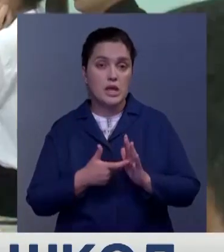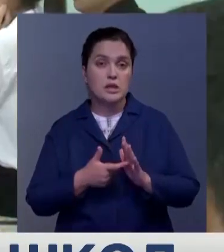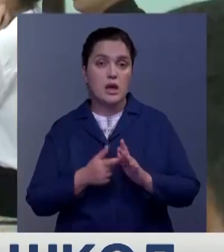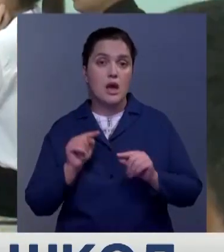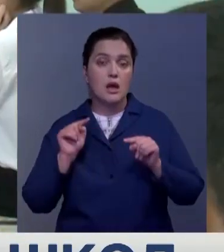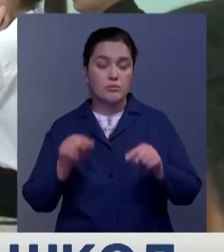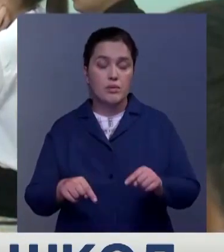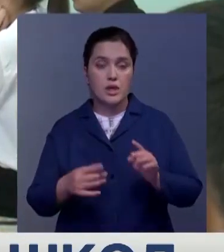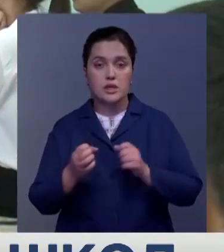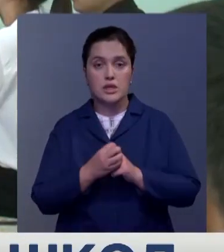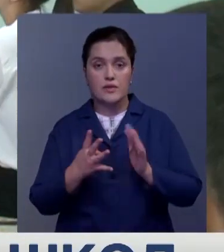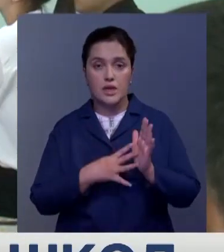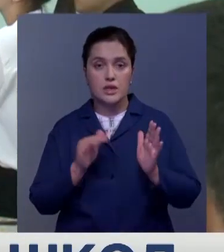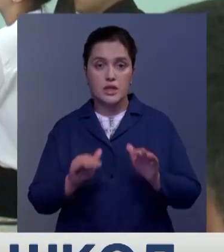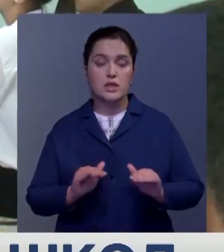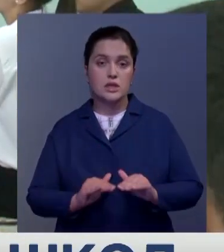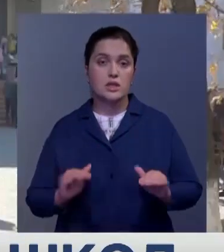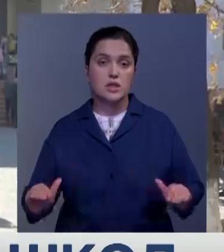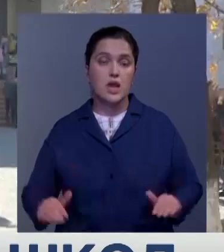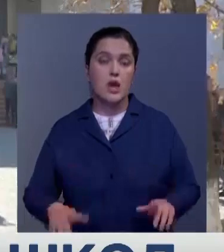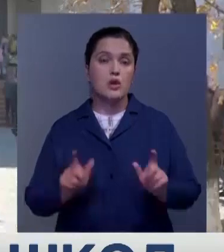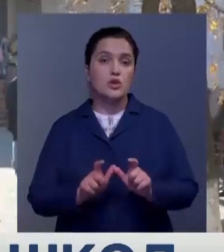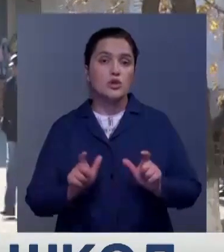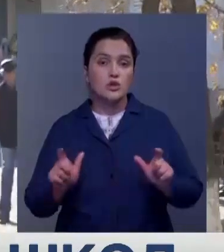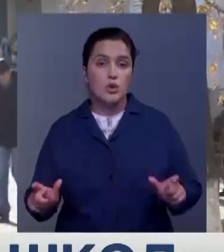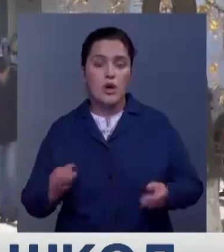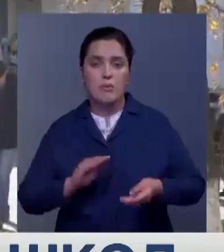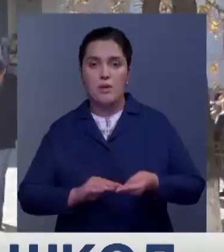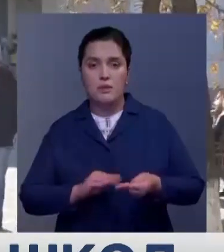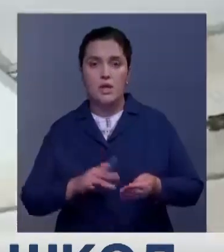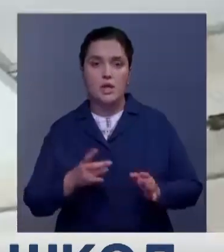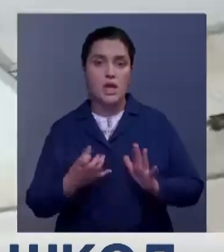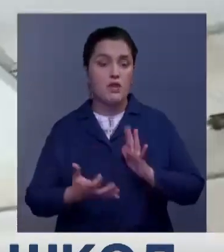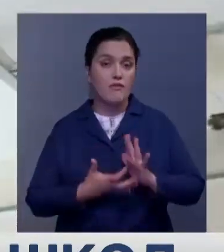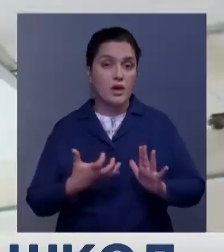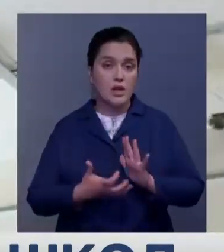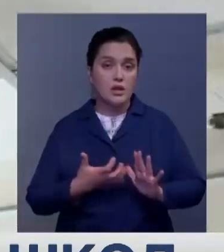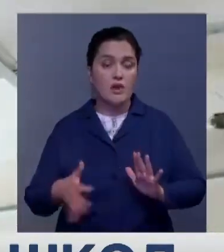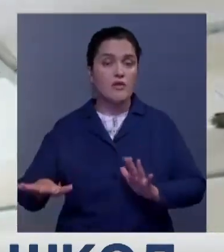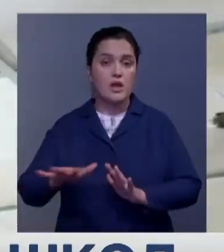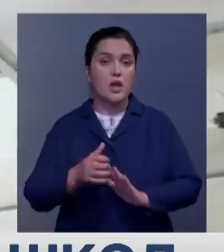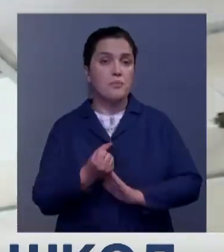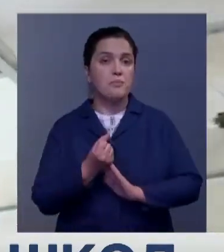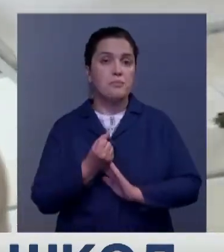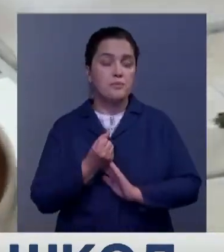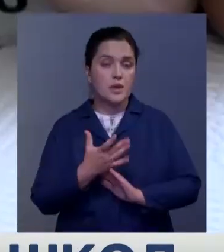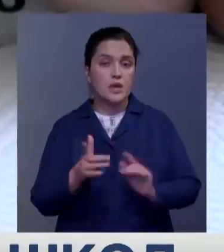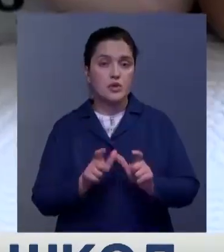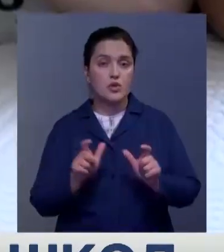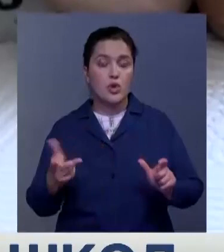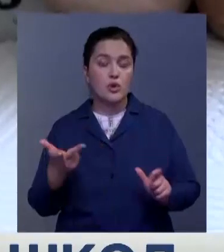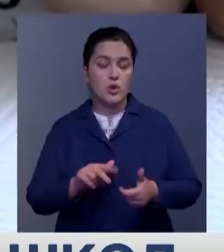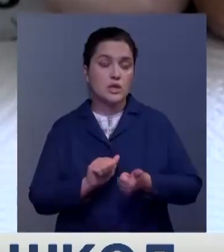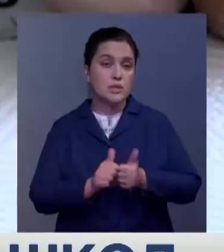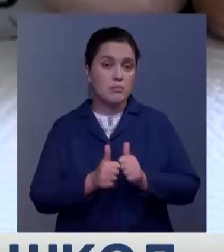отправились свыше 19 тысяч детей. Школ по-прежнему не хватает. В регионе 15 школ с трехсменным